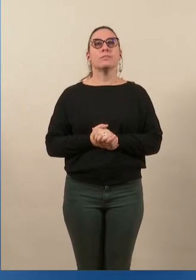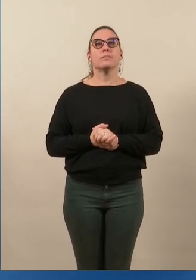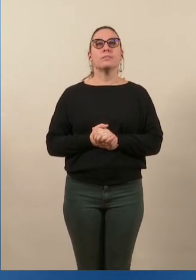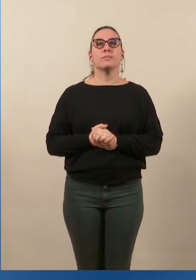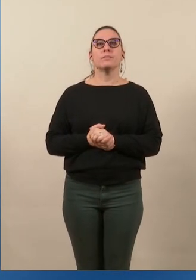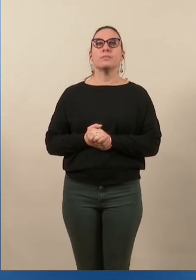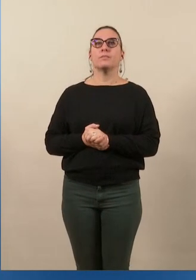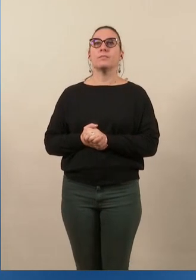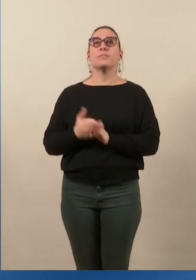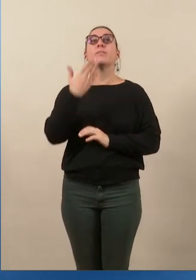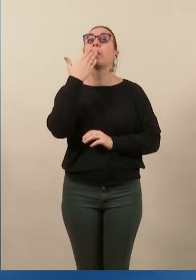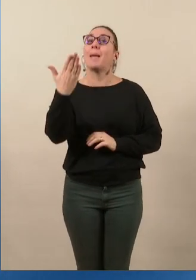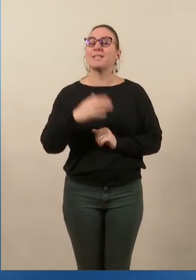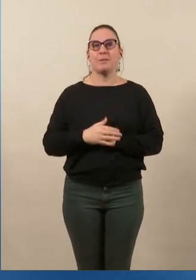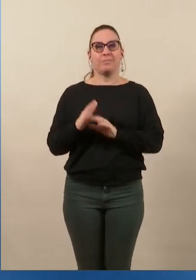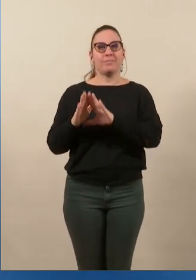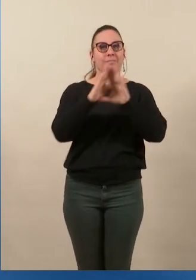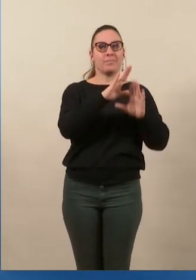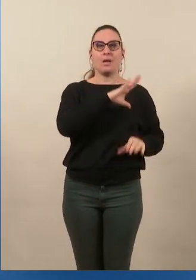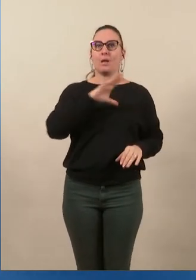chos merci Madame